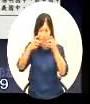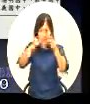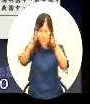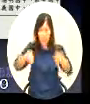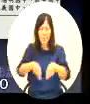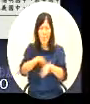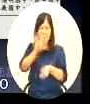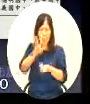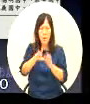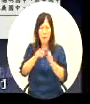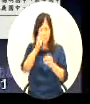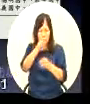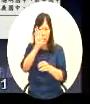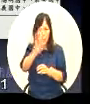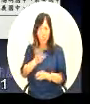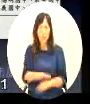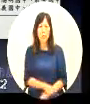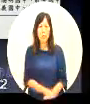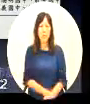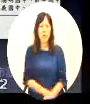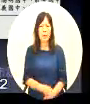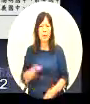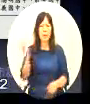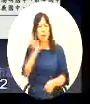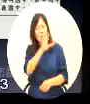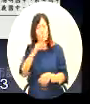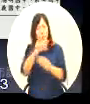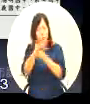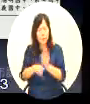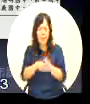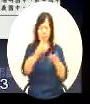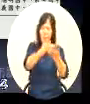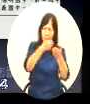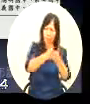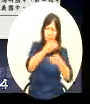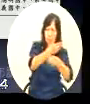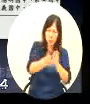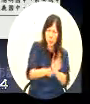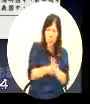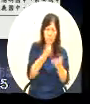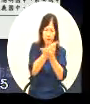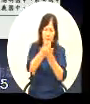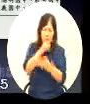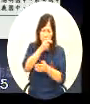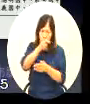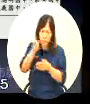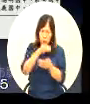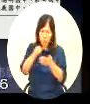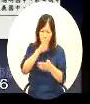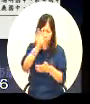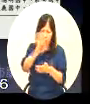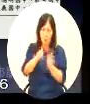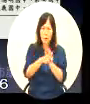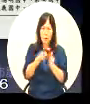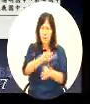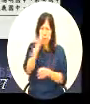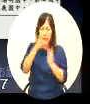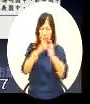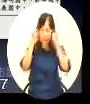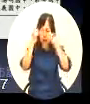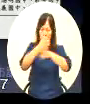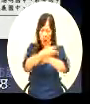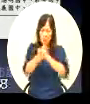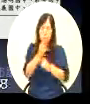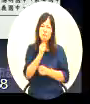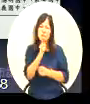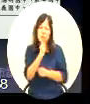仔细的看到，怎么音乐班、美术班，大家仔细去列会发现高雄县怎么好